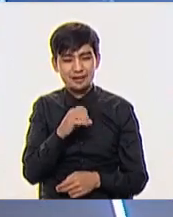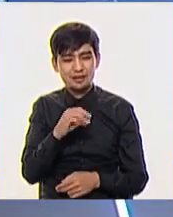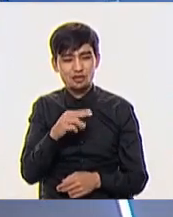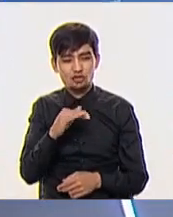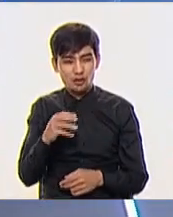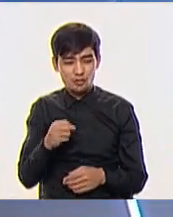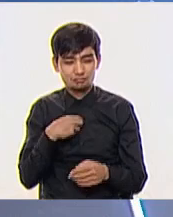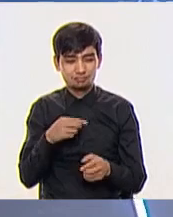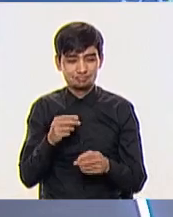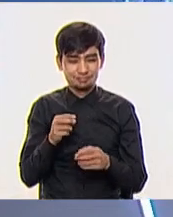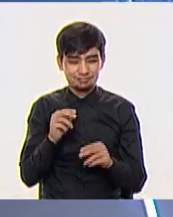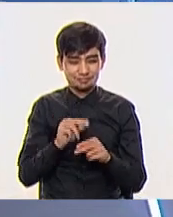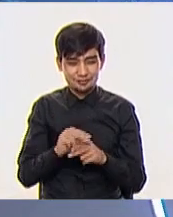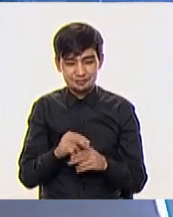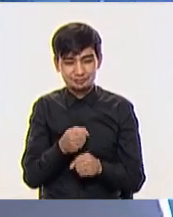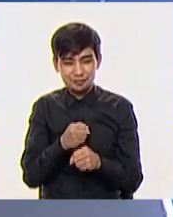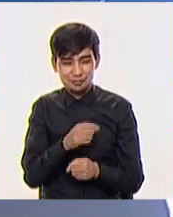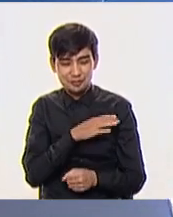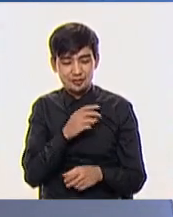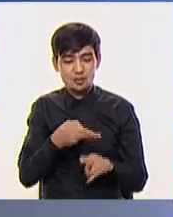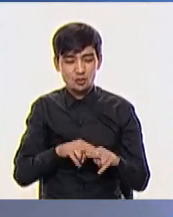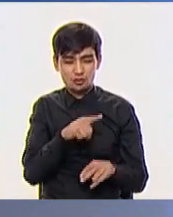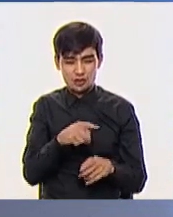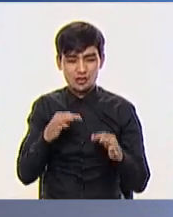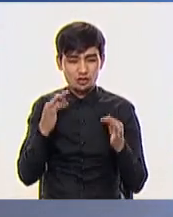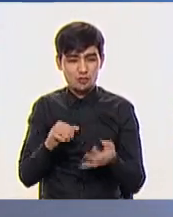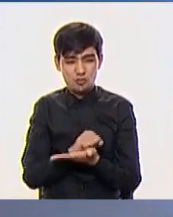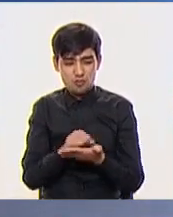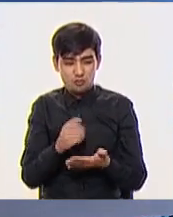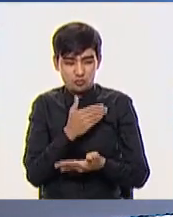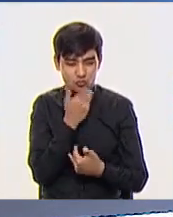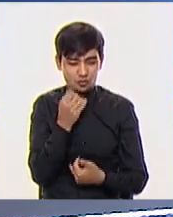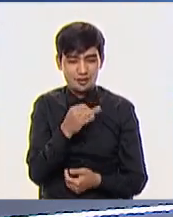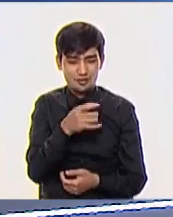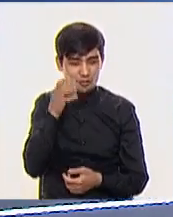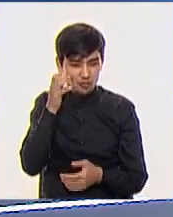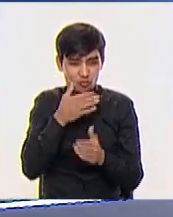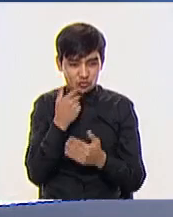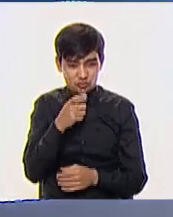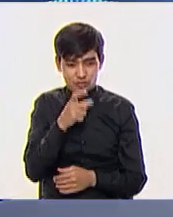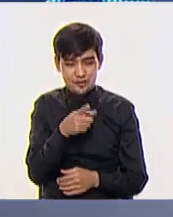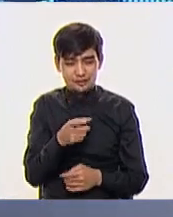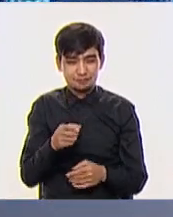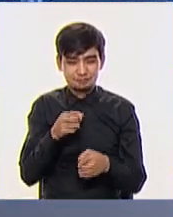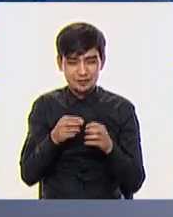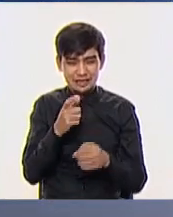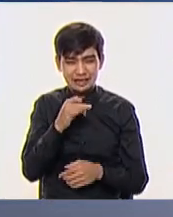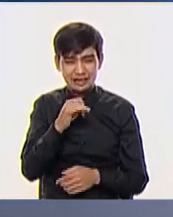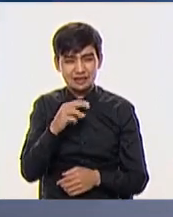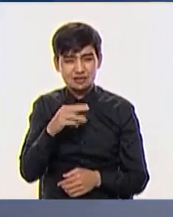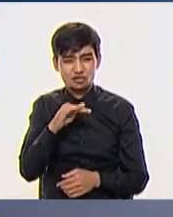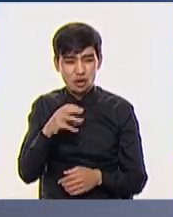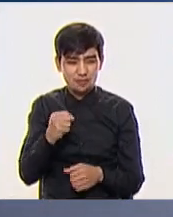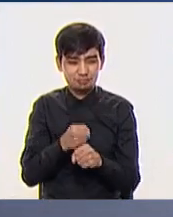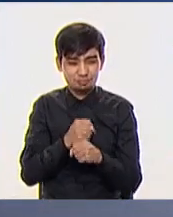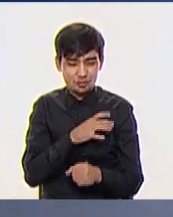емшінің ешқандай рұқсат қағазы жоқ екен. Әріптесім Самал Қабышева арнайы білімі жоқ адамнан хиджама алу қаншалықты қауіпті